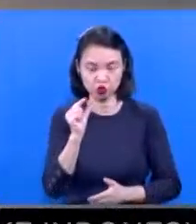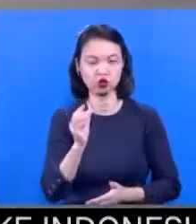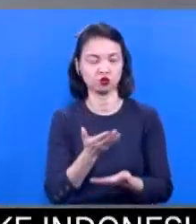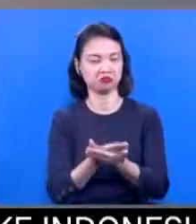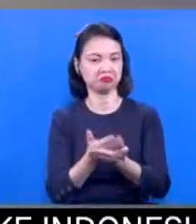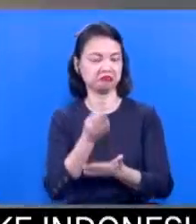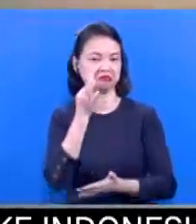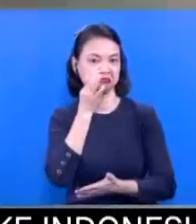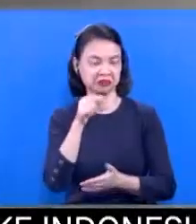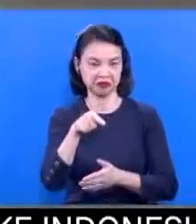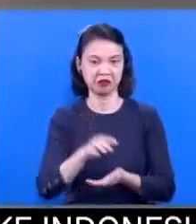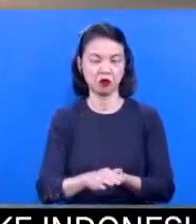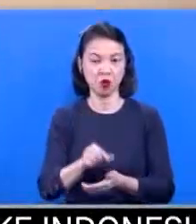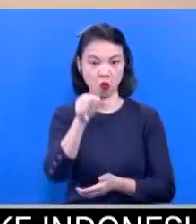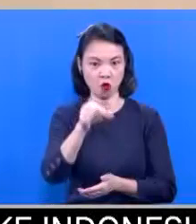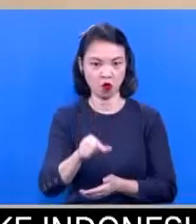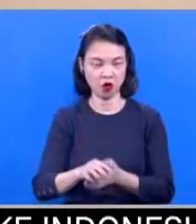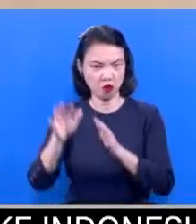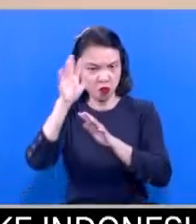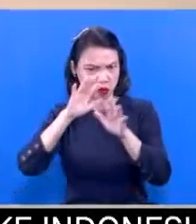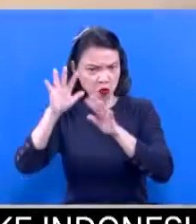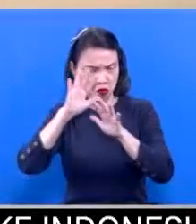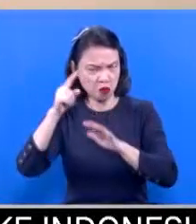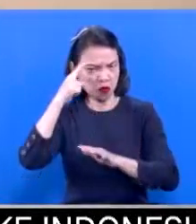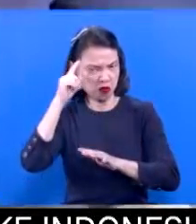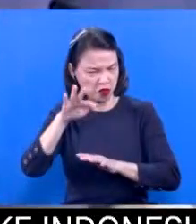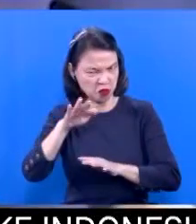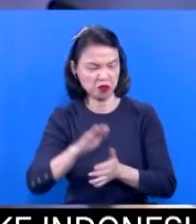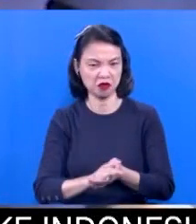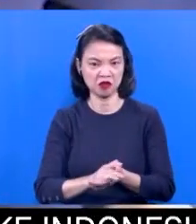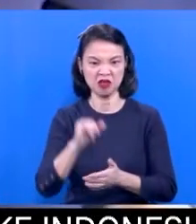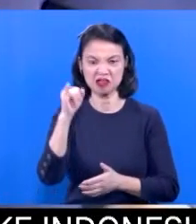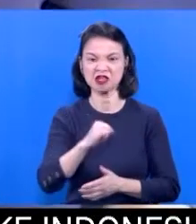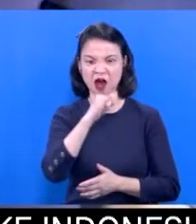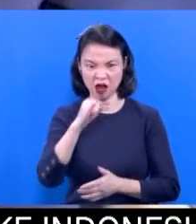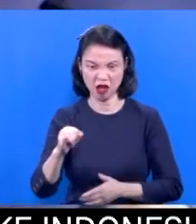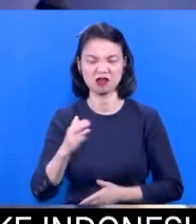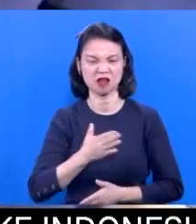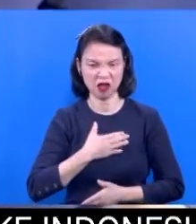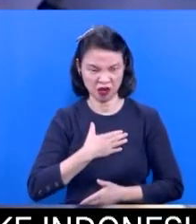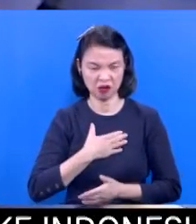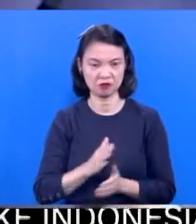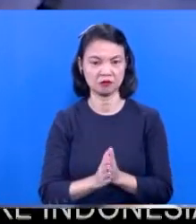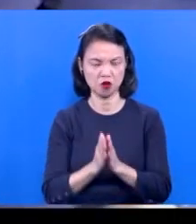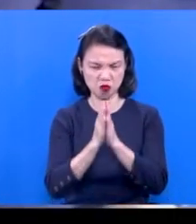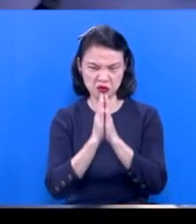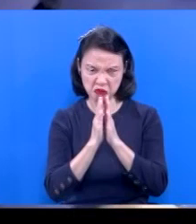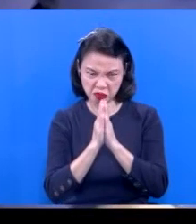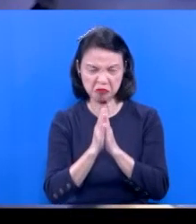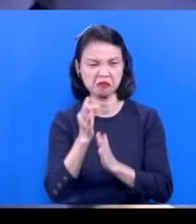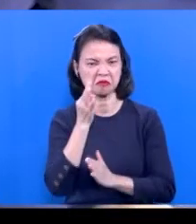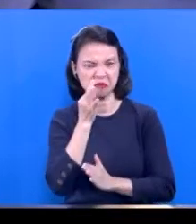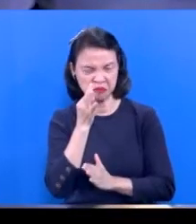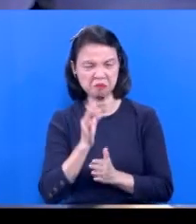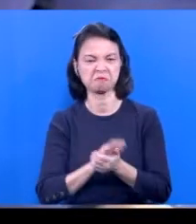sebagai Paranormal ini mengaku salah dalam ucapannya dan salah Saya hanya satu saya minta maaf banget saya itu